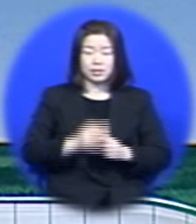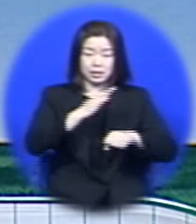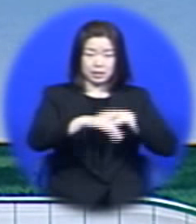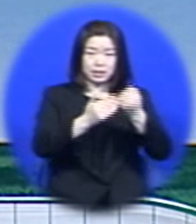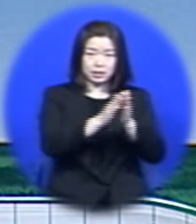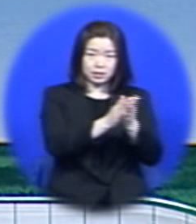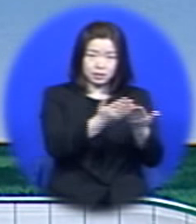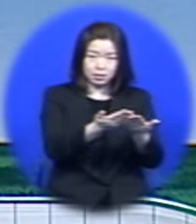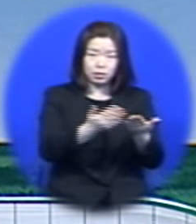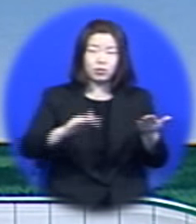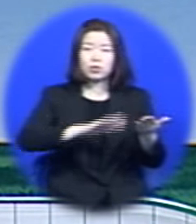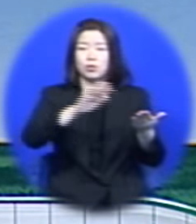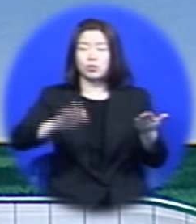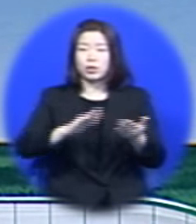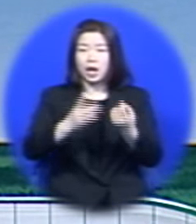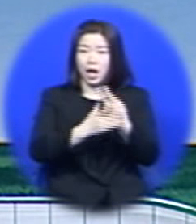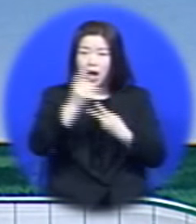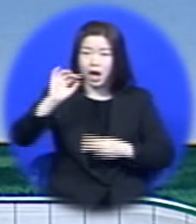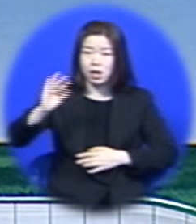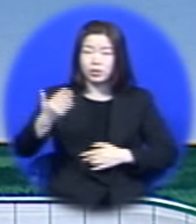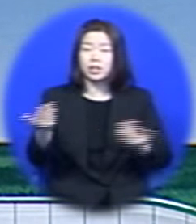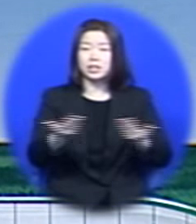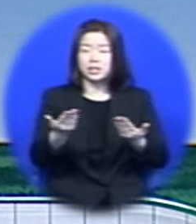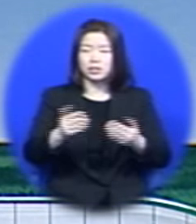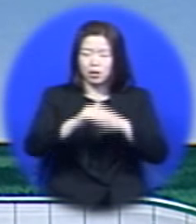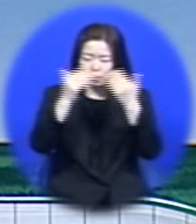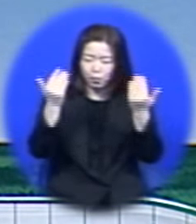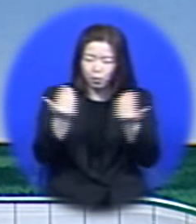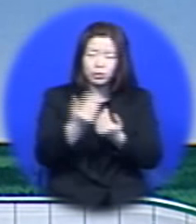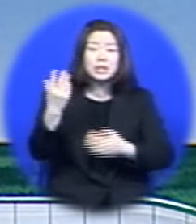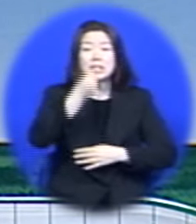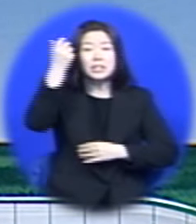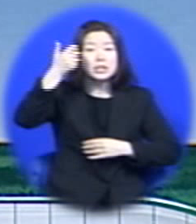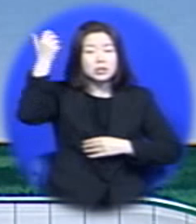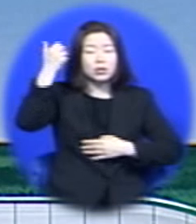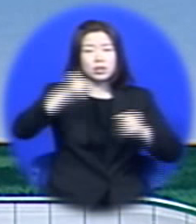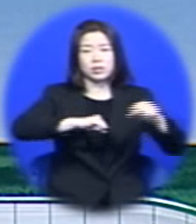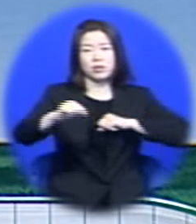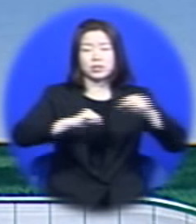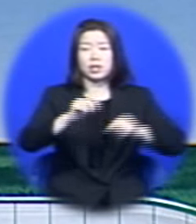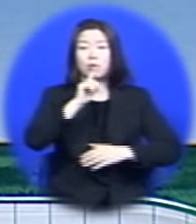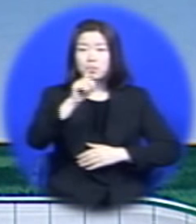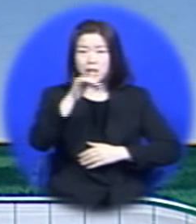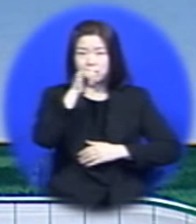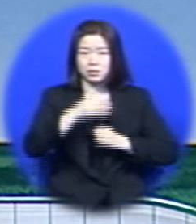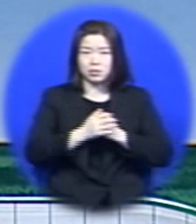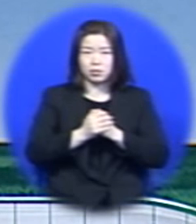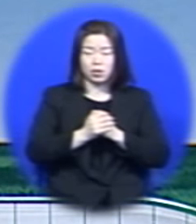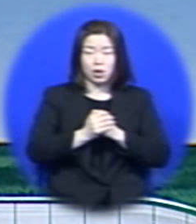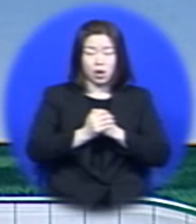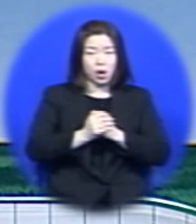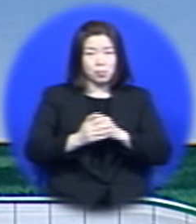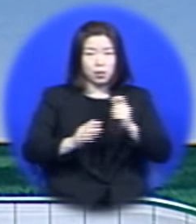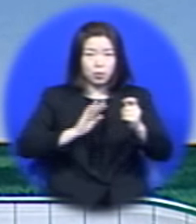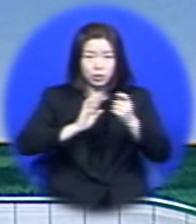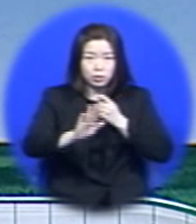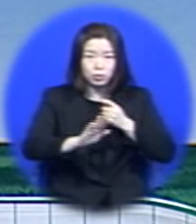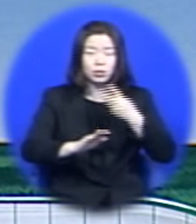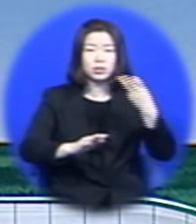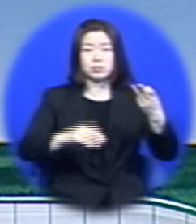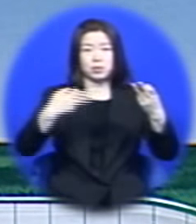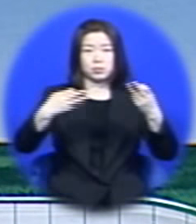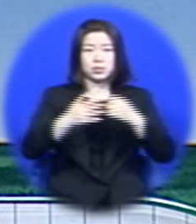성경은 우리가 하나 되는 것은 전적으로 성령님의 역사라고 말합니다. 고린도후서 13장 14절에 주 예수 그리스도의